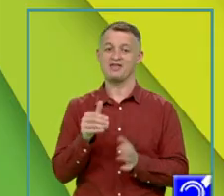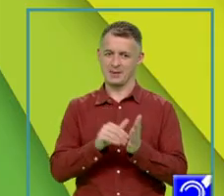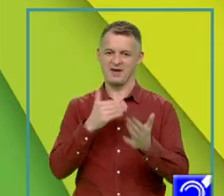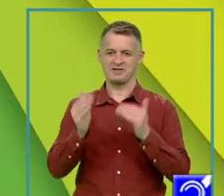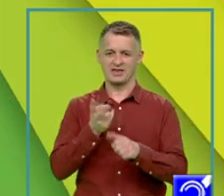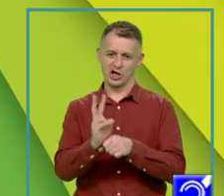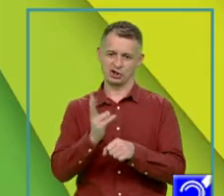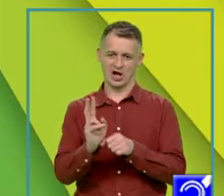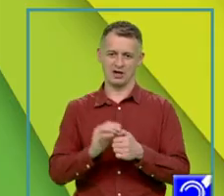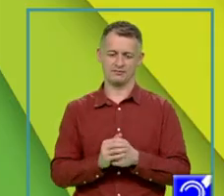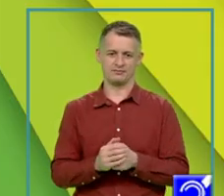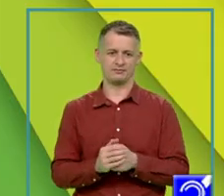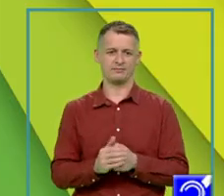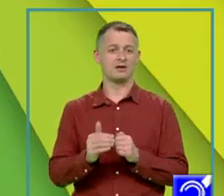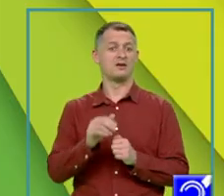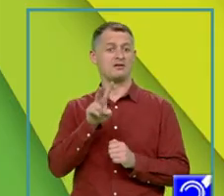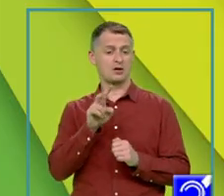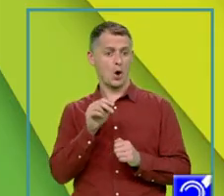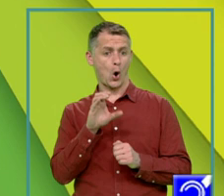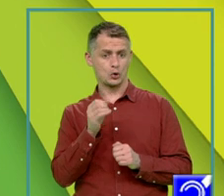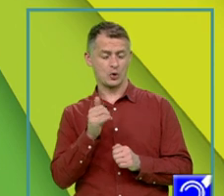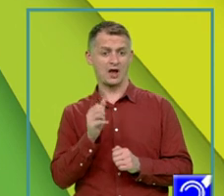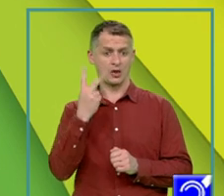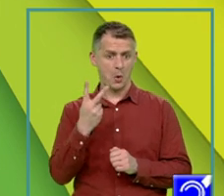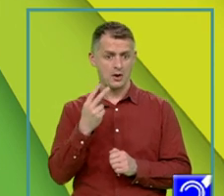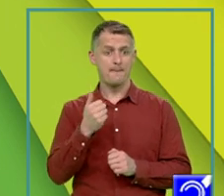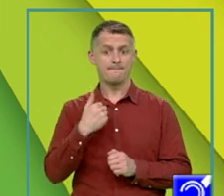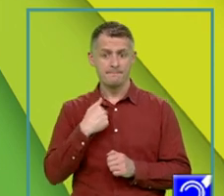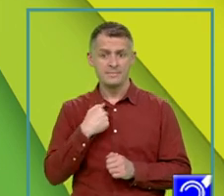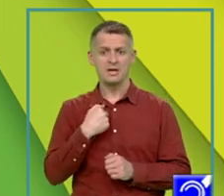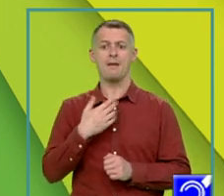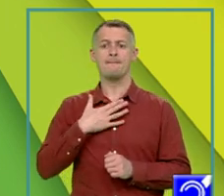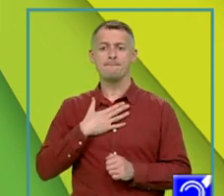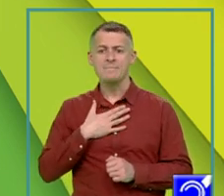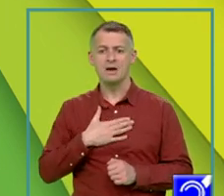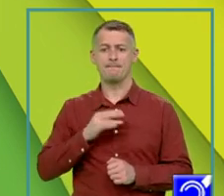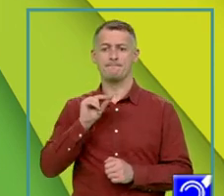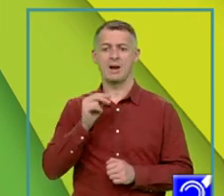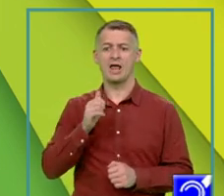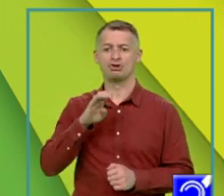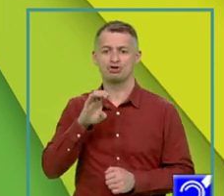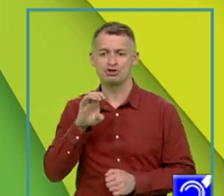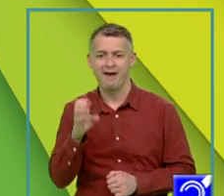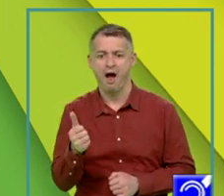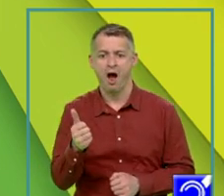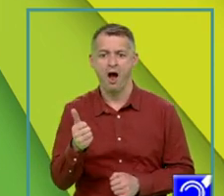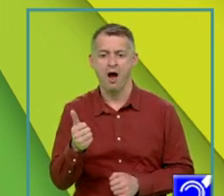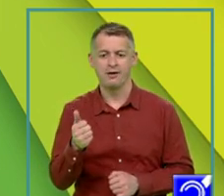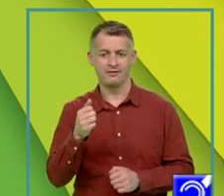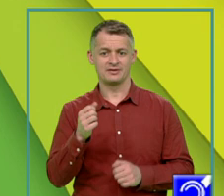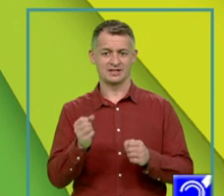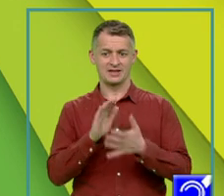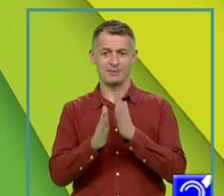este tot un verb de conjugarea a doua adică îmi ar plăcea este forma de infinitiv se termină în e ei